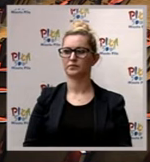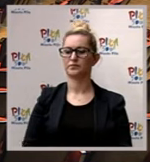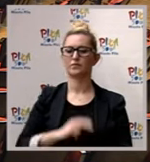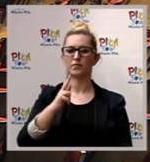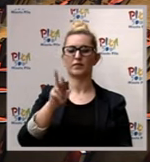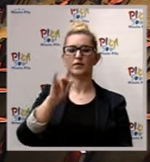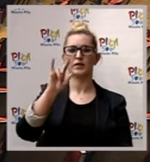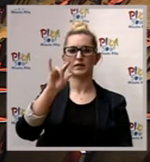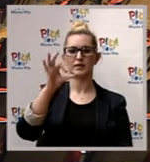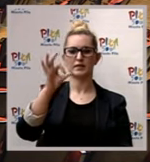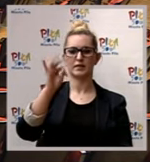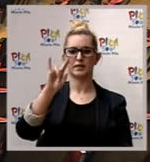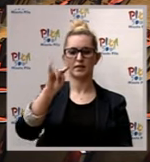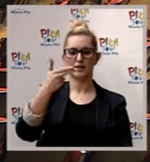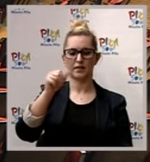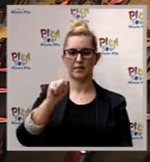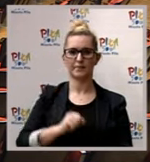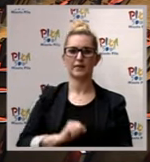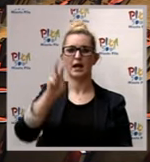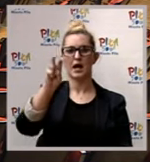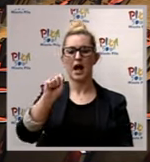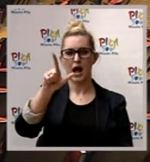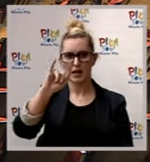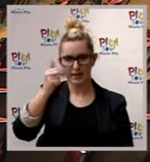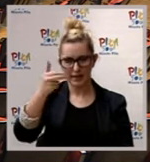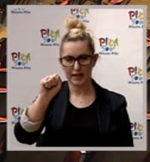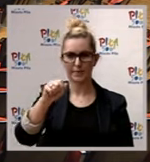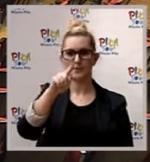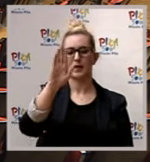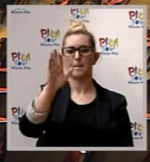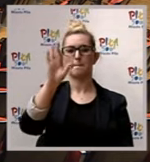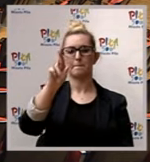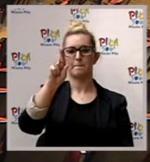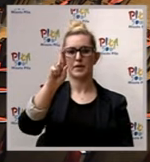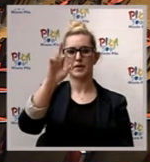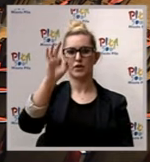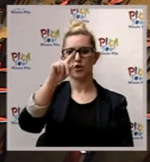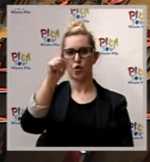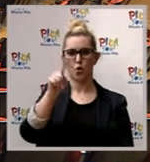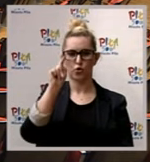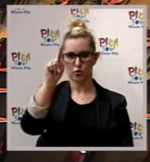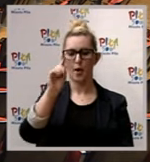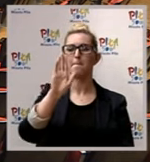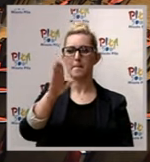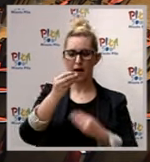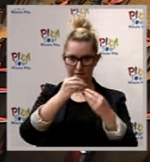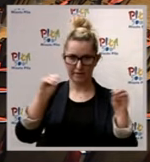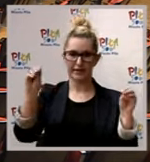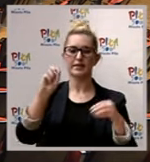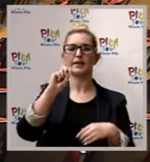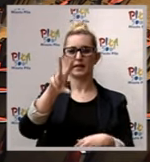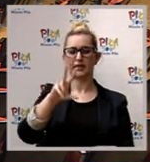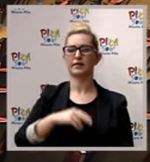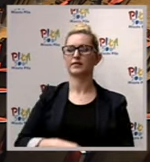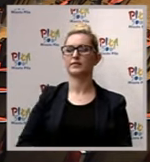Brosz. Komisja skrutacyjna stwierdza, że kandydatka Krystyna Halina Brosz uzyskała więcej głosów